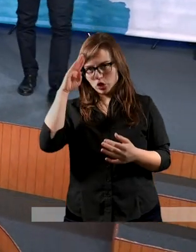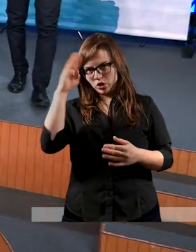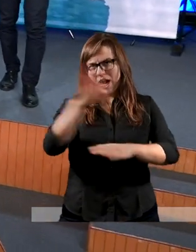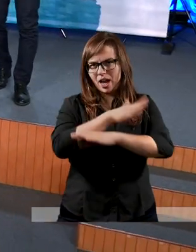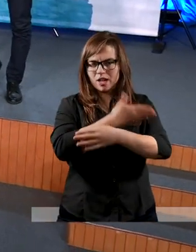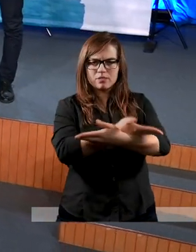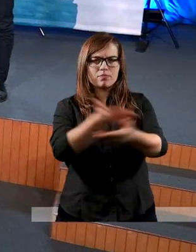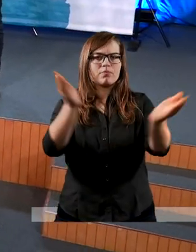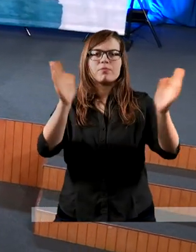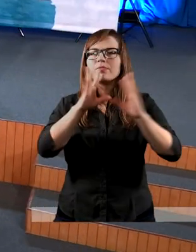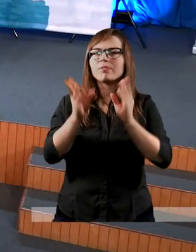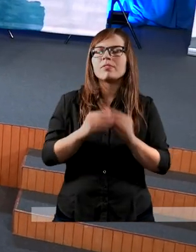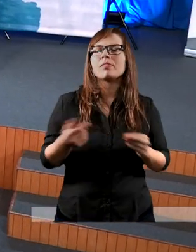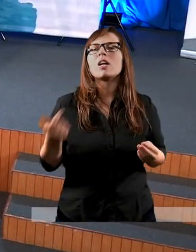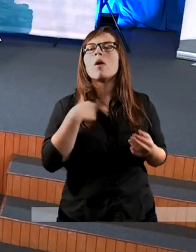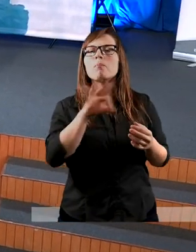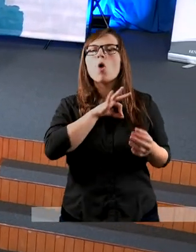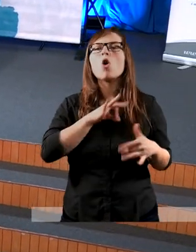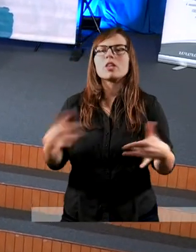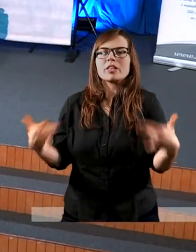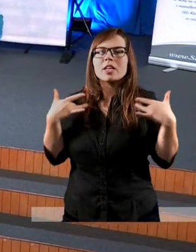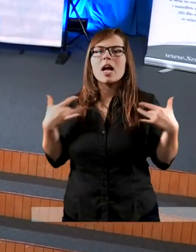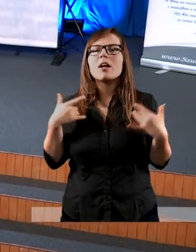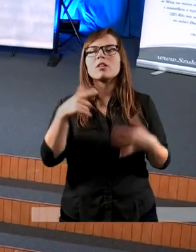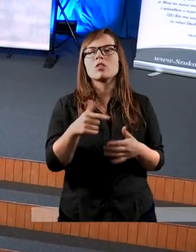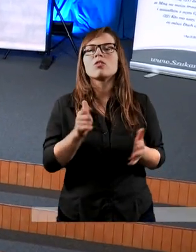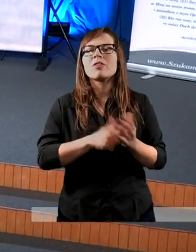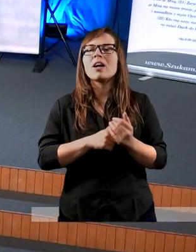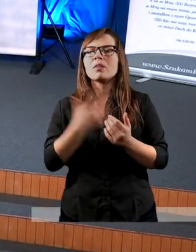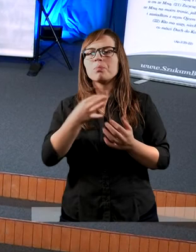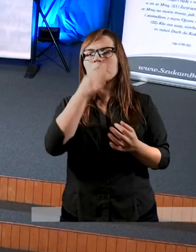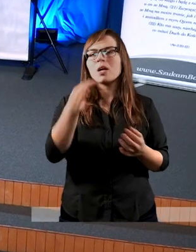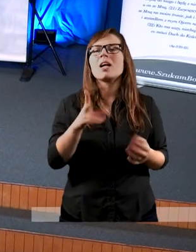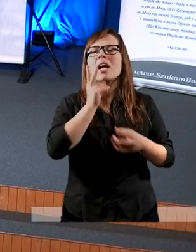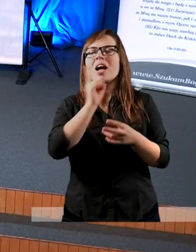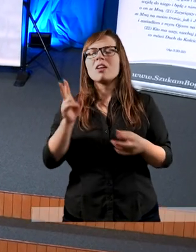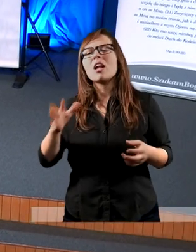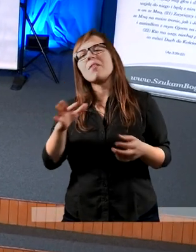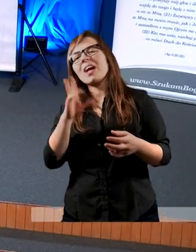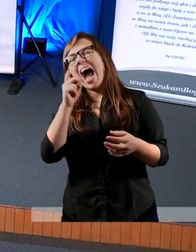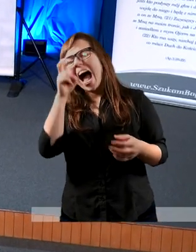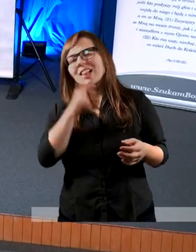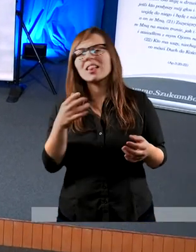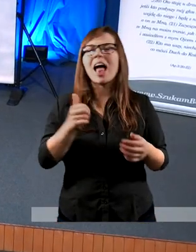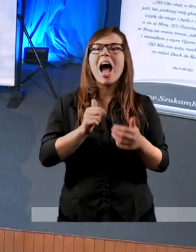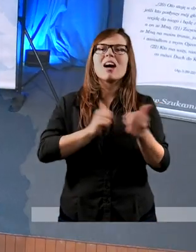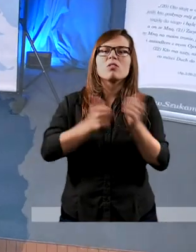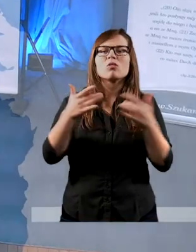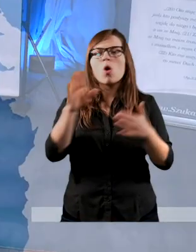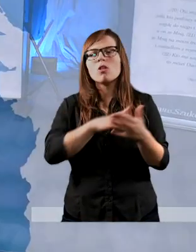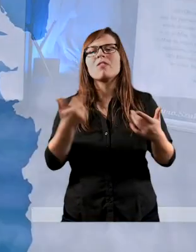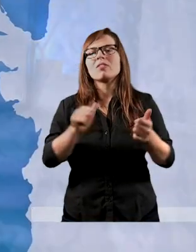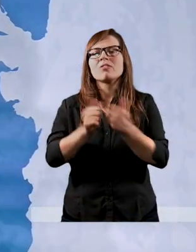Cześć. Jeszcze 7 lat temu całe moje życie to był sport. Należałem do kadry narodowej, starałem się